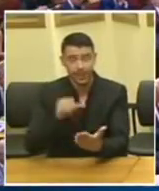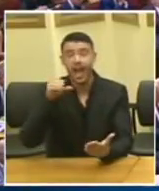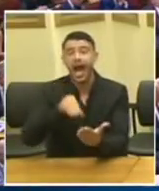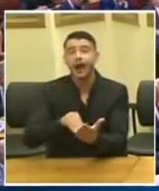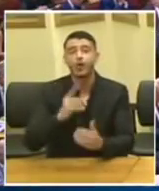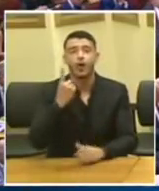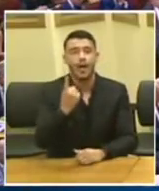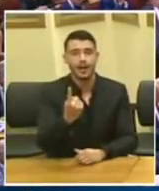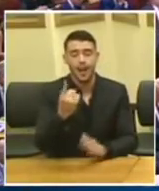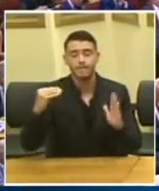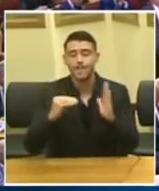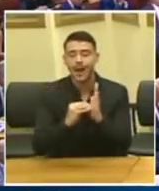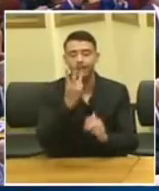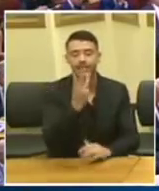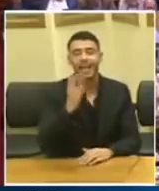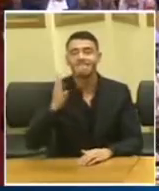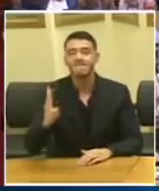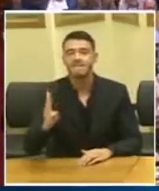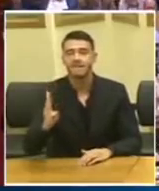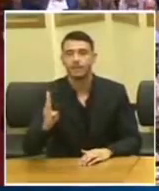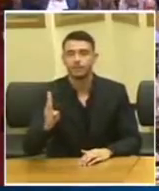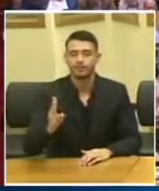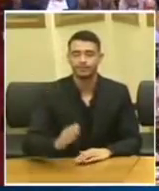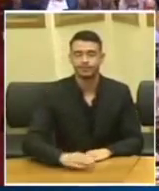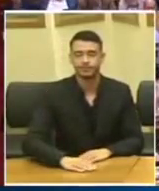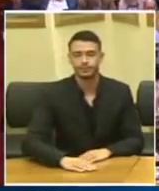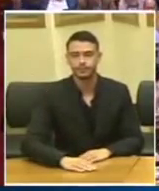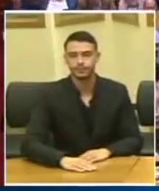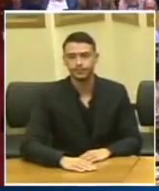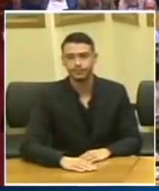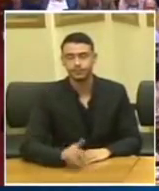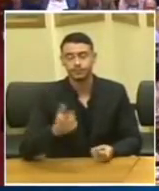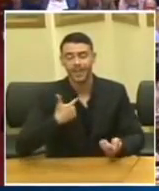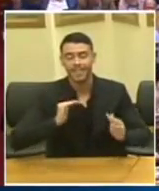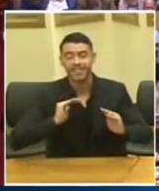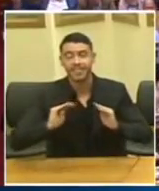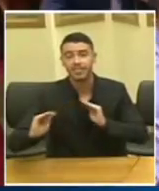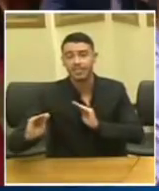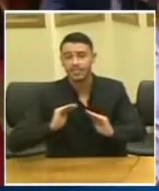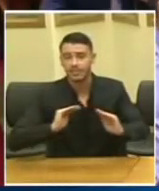παράγραφος 3β, ότι διαφυλάσσουμε